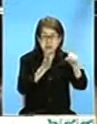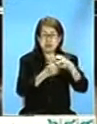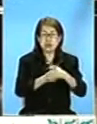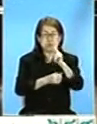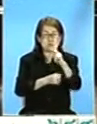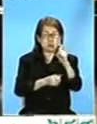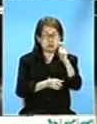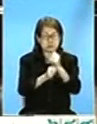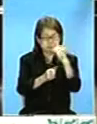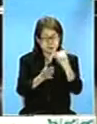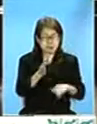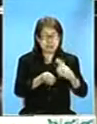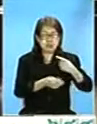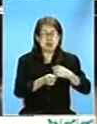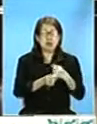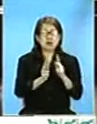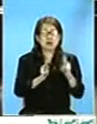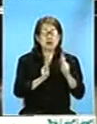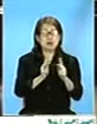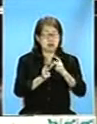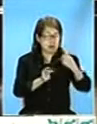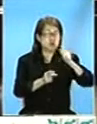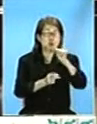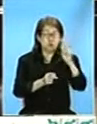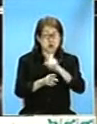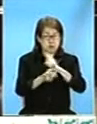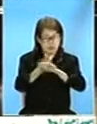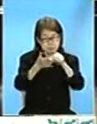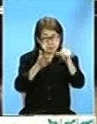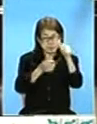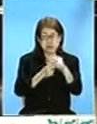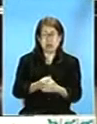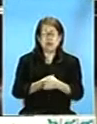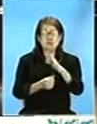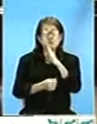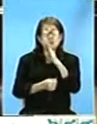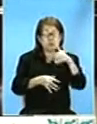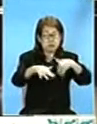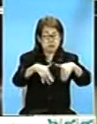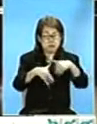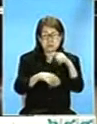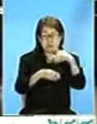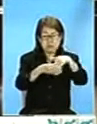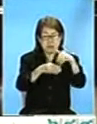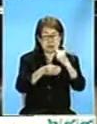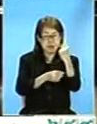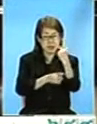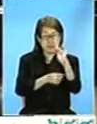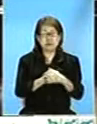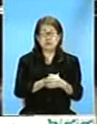าเลือกของเขามาเนี่ยประชาชนเขาจะต้องมองเขาจะดูว่าสวแต่ละคนของเขาเนี่ยมีพฤติกรรมยัง